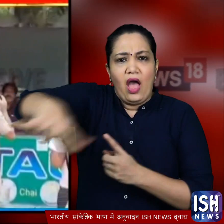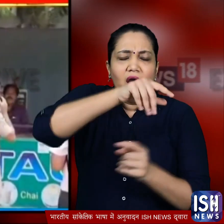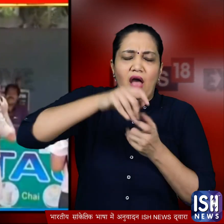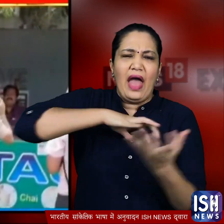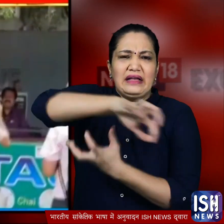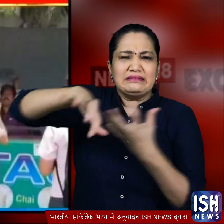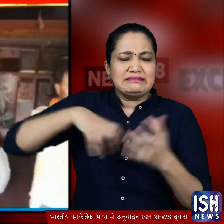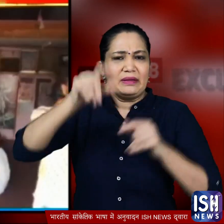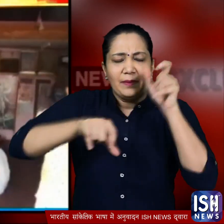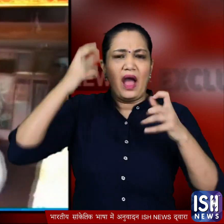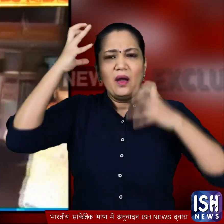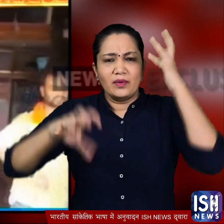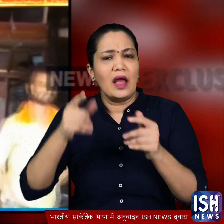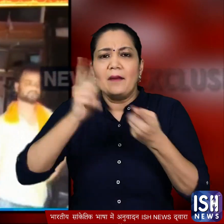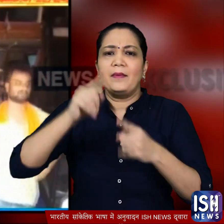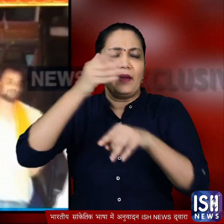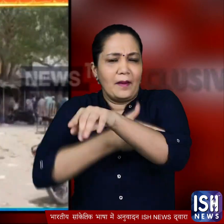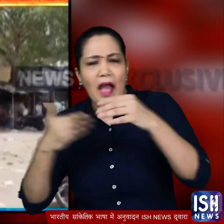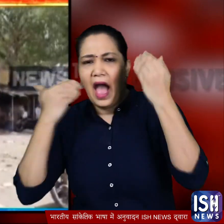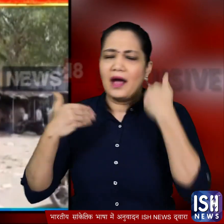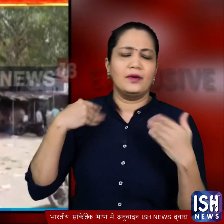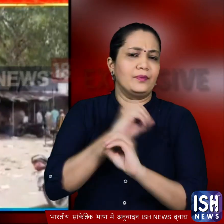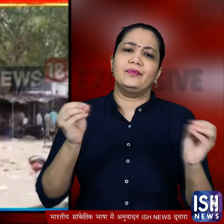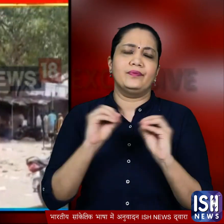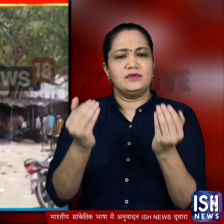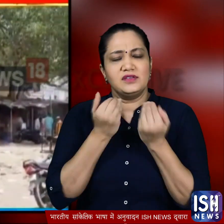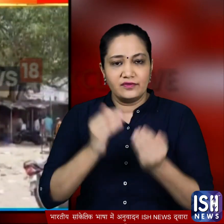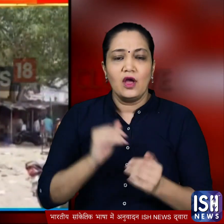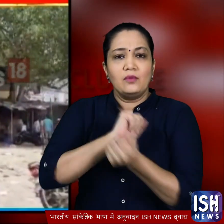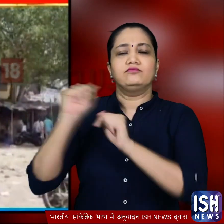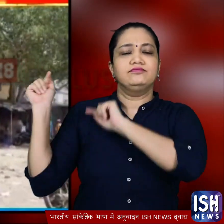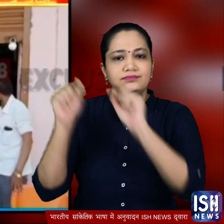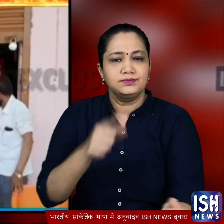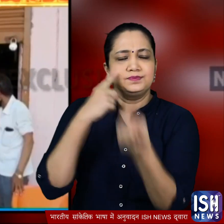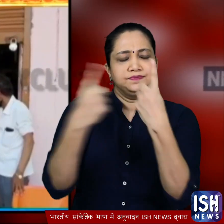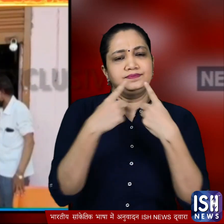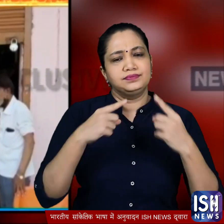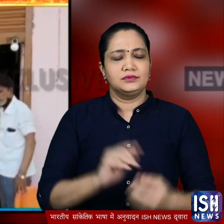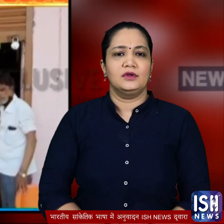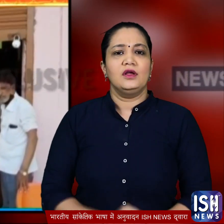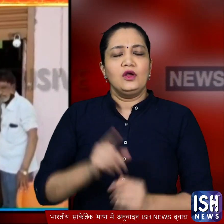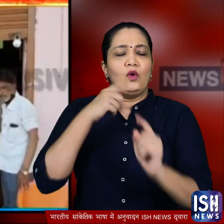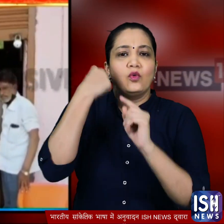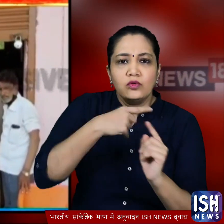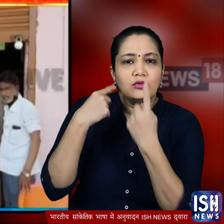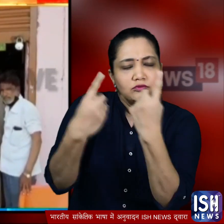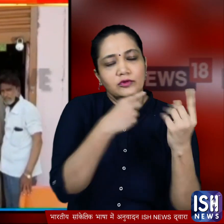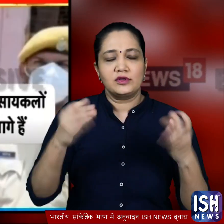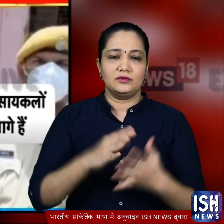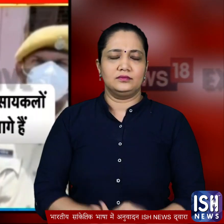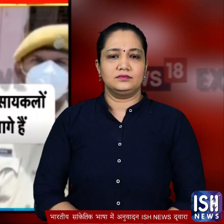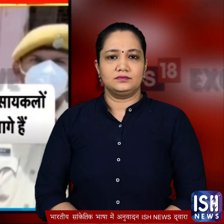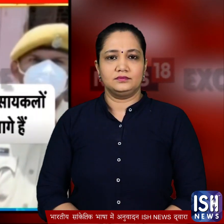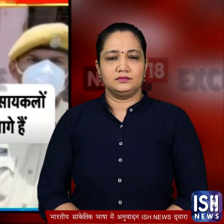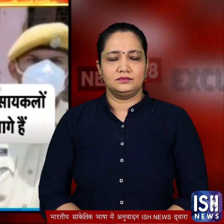हड़कंप मच गया। हालांकि इस हमले में किसी को नुकसान नहीं पहुंचा। मामले की जानकारी मिलते ही पुलिस घटना वाली जगह पर पहुंच गई और हमलावरों की तलाश शुरू कर दी।